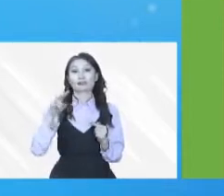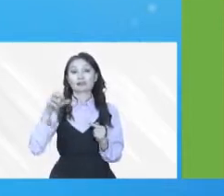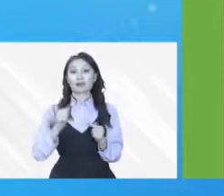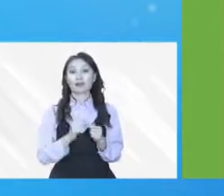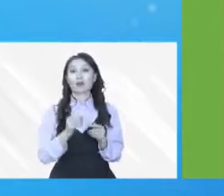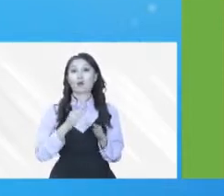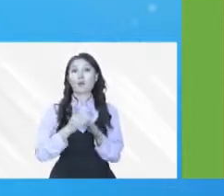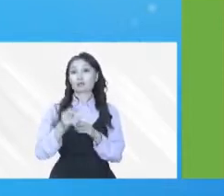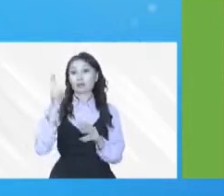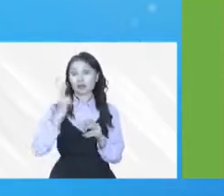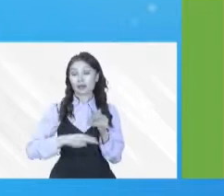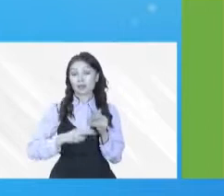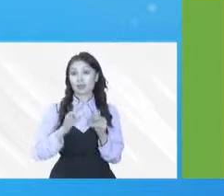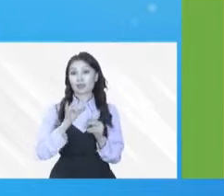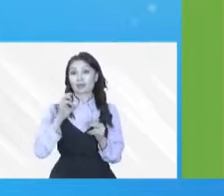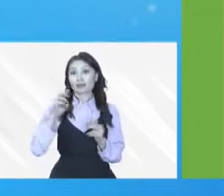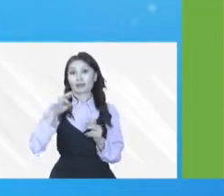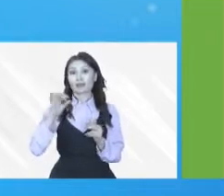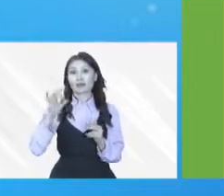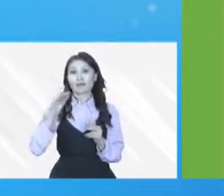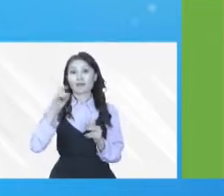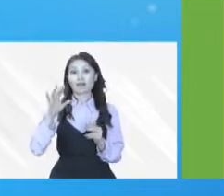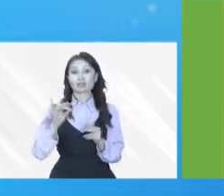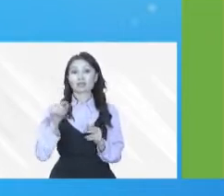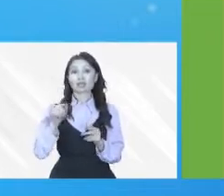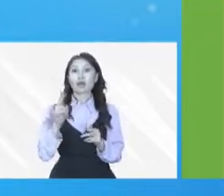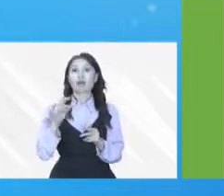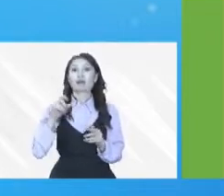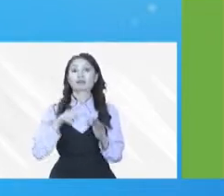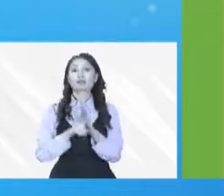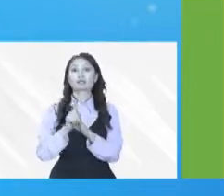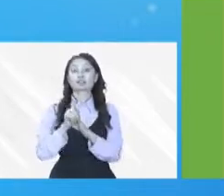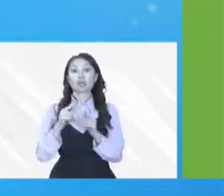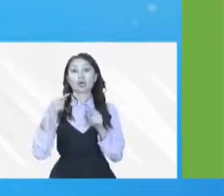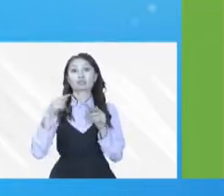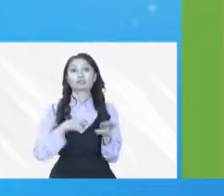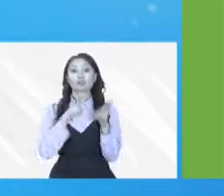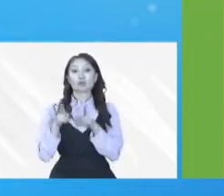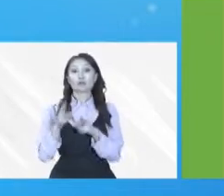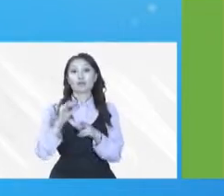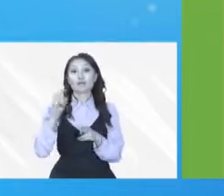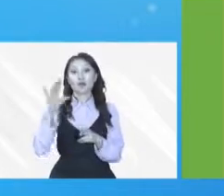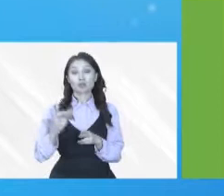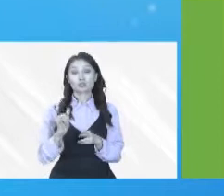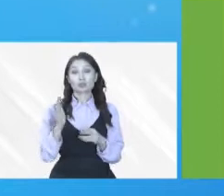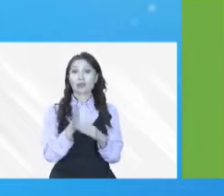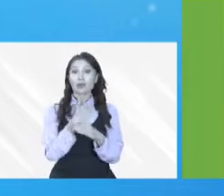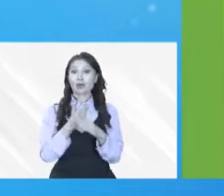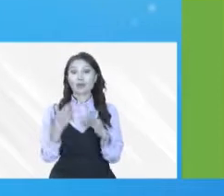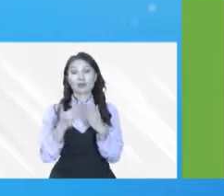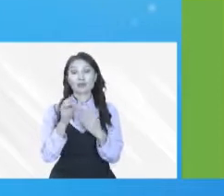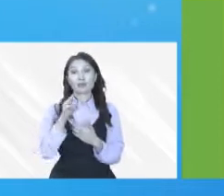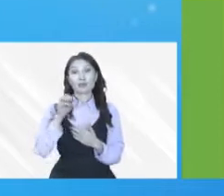окончания интерфазы клетка вступает в следующую часть цикла – деление или